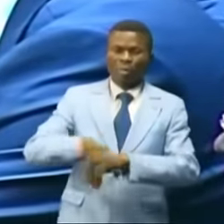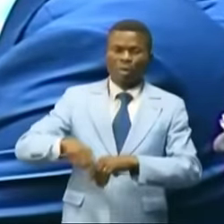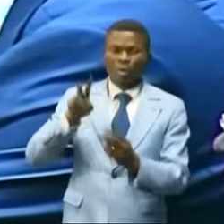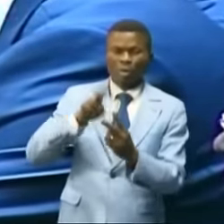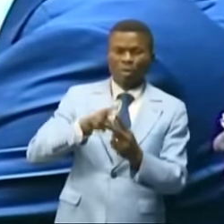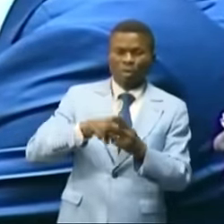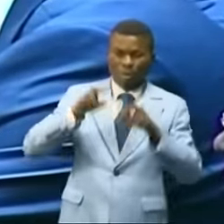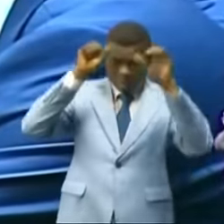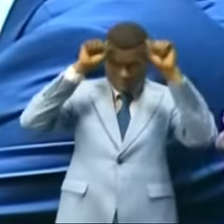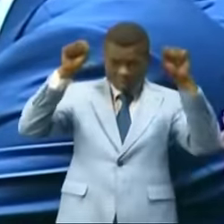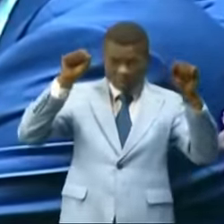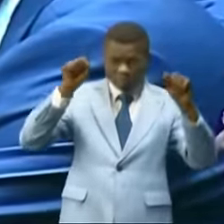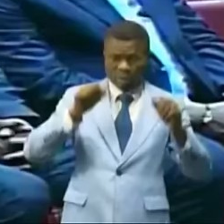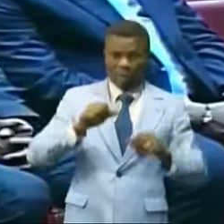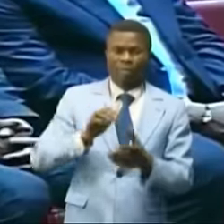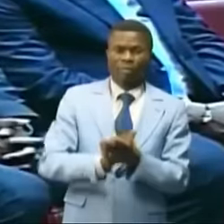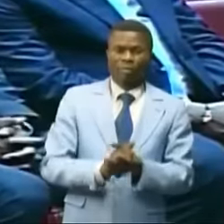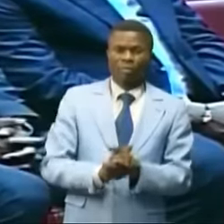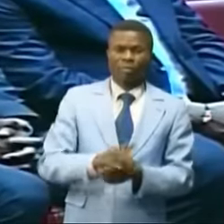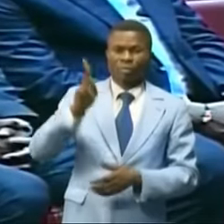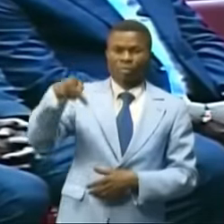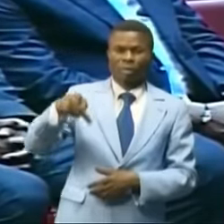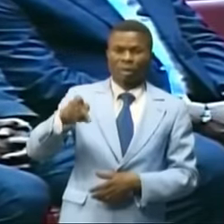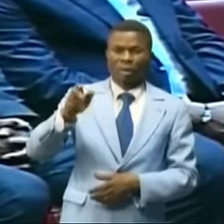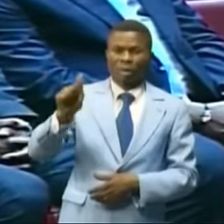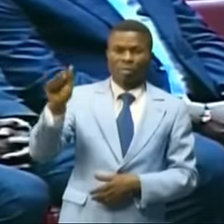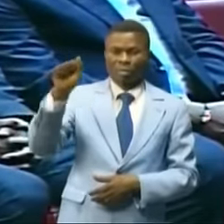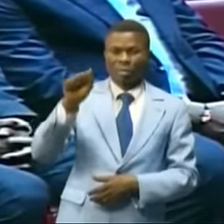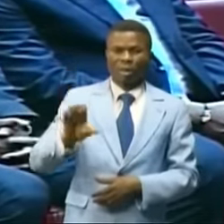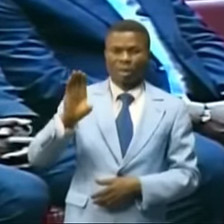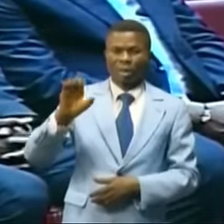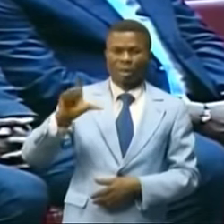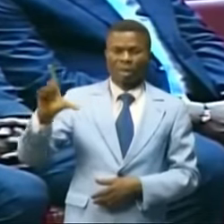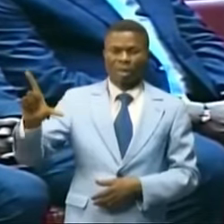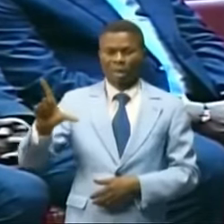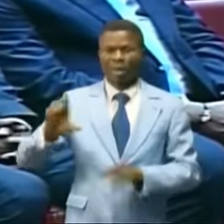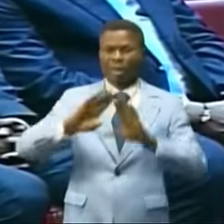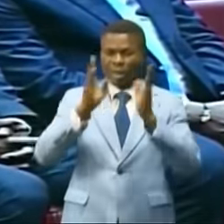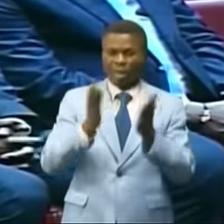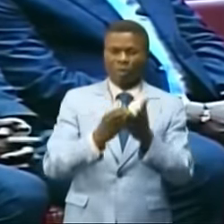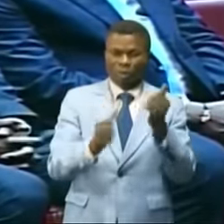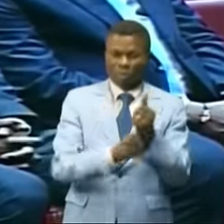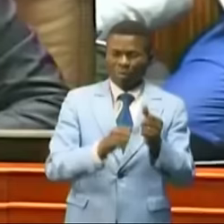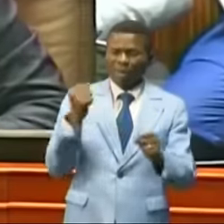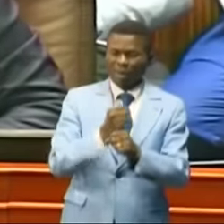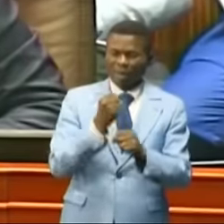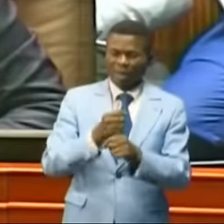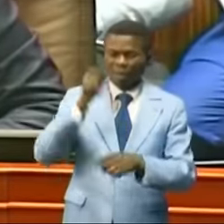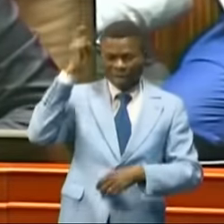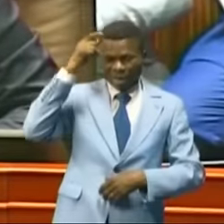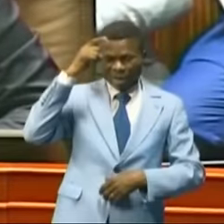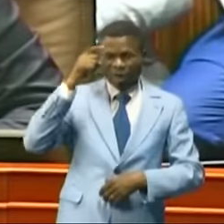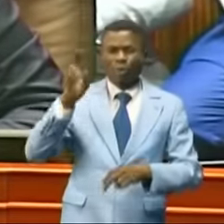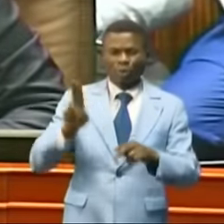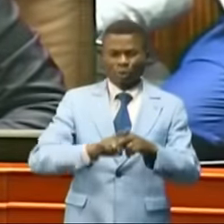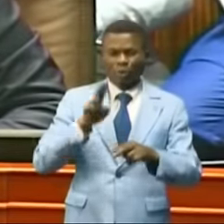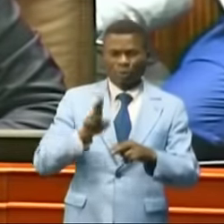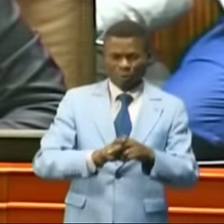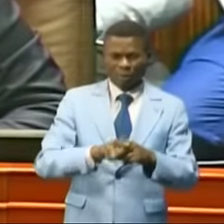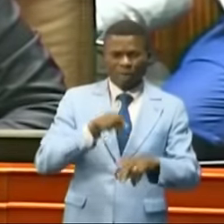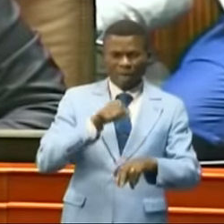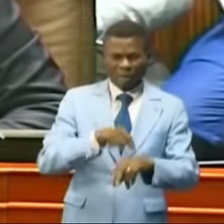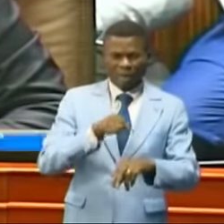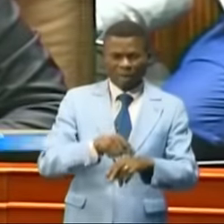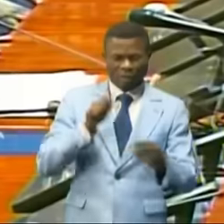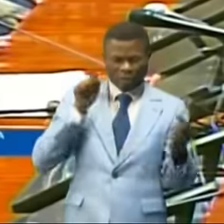son président, l'honorable Pascal Kindolo Lumbu, et tout son bureau pour la dextérité et la sagesse avec lesquelles ils ont